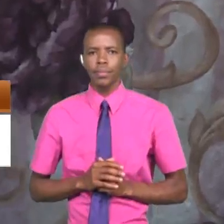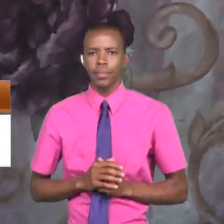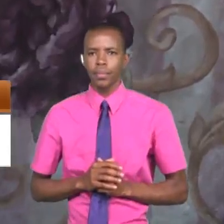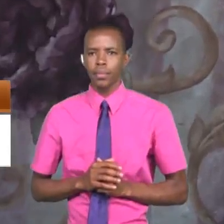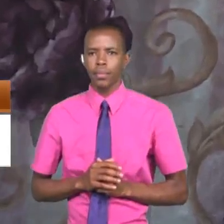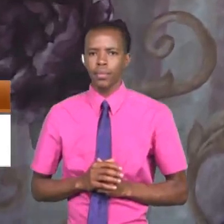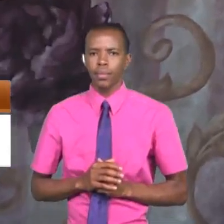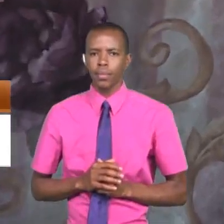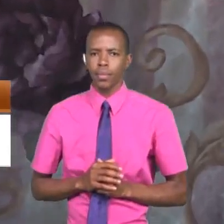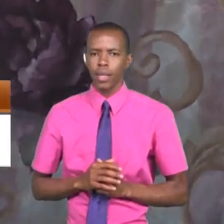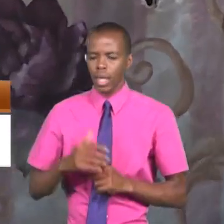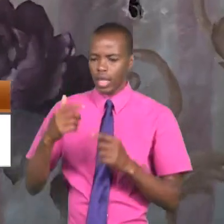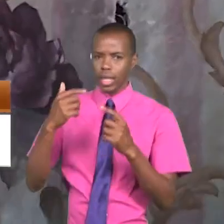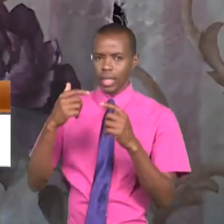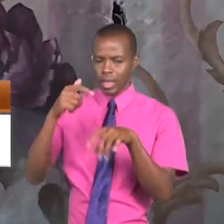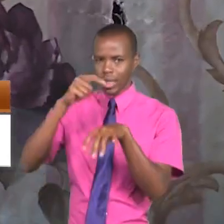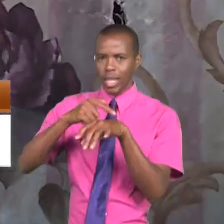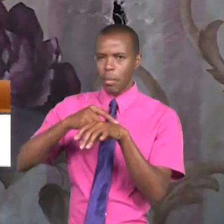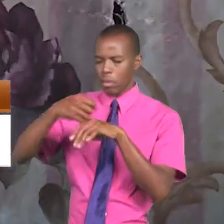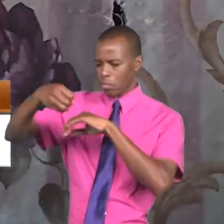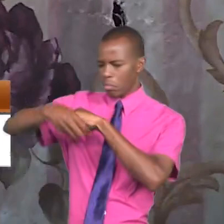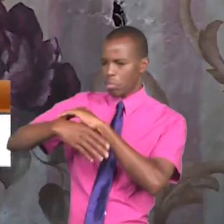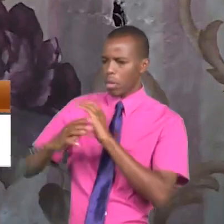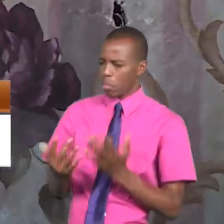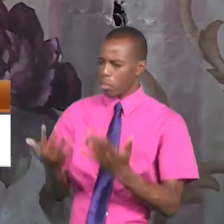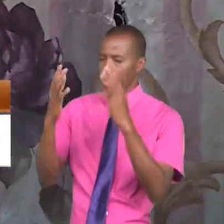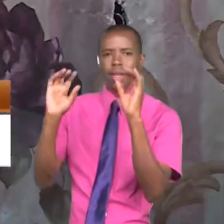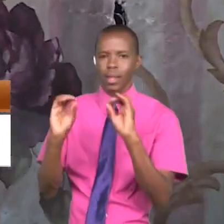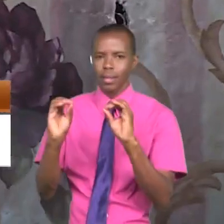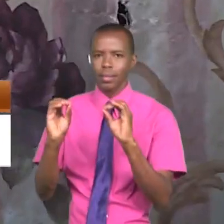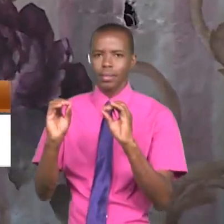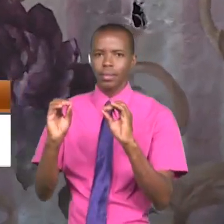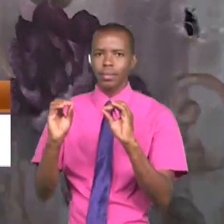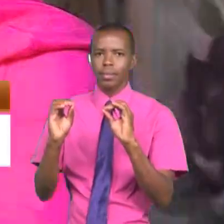Basi ndio yenye alikuwa ananiambia si yenye alikuwa amechomekanga.